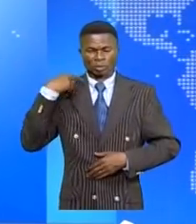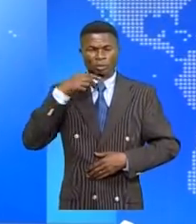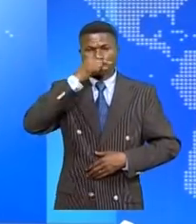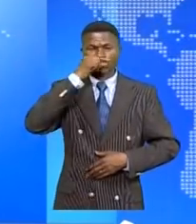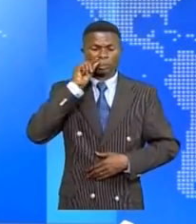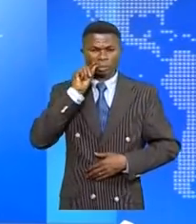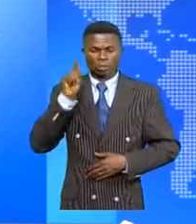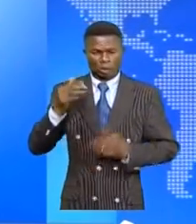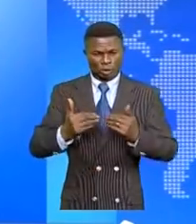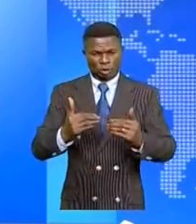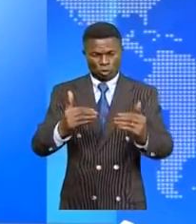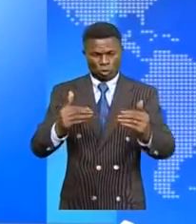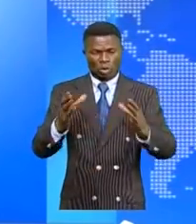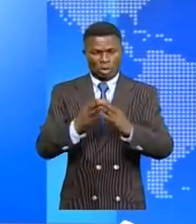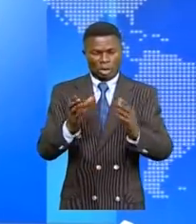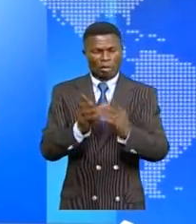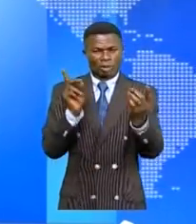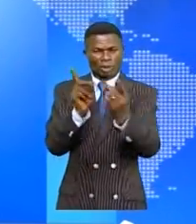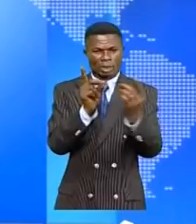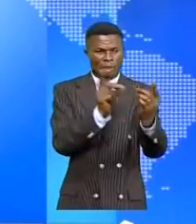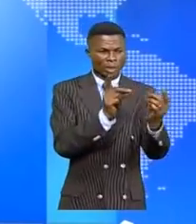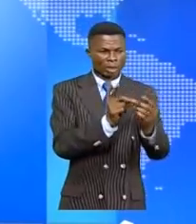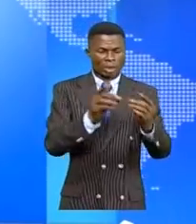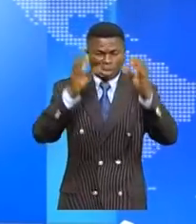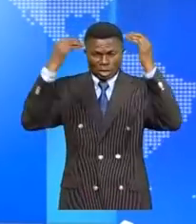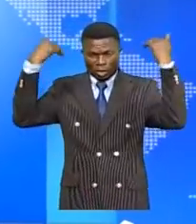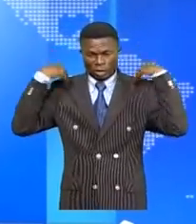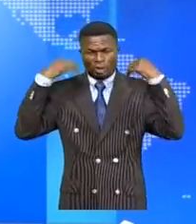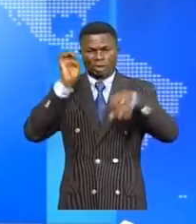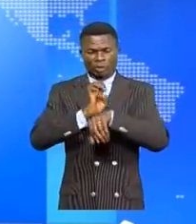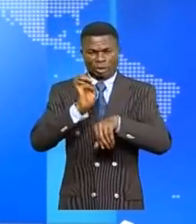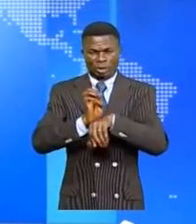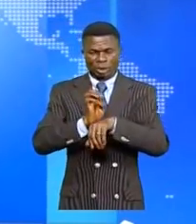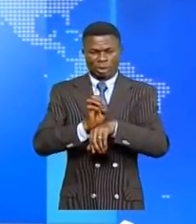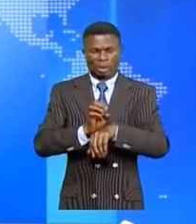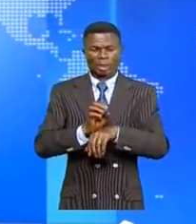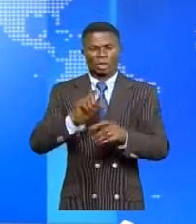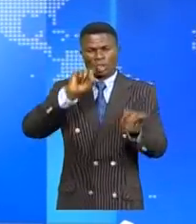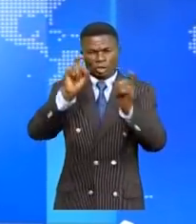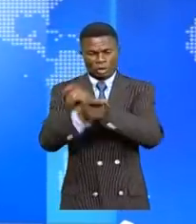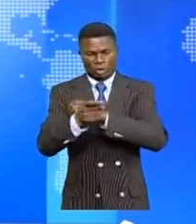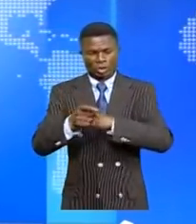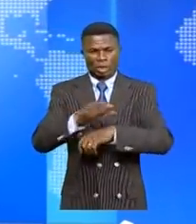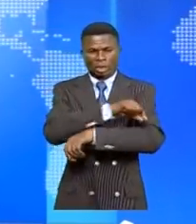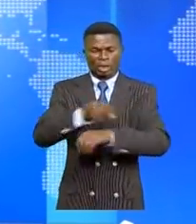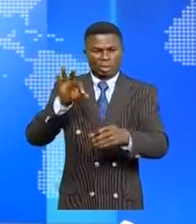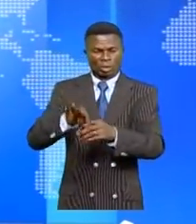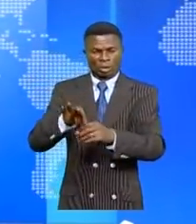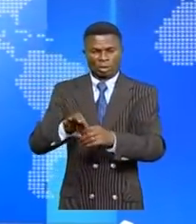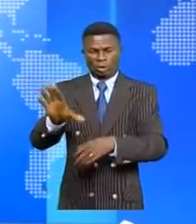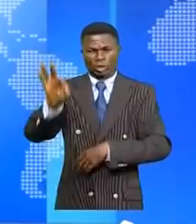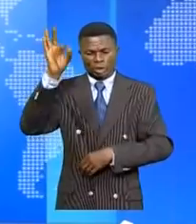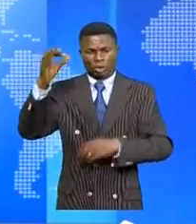l'Assemblée nationale, poursuit avec ses contacts avec les chefs des confessions religieuses en attendant la réforme de la CENI et la désignation de